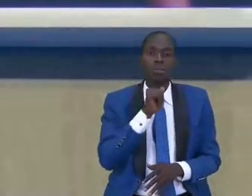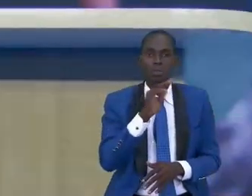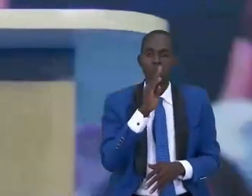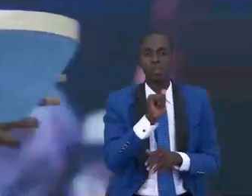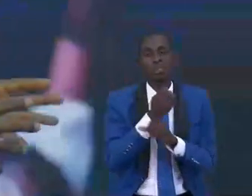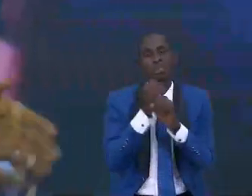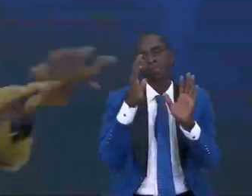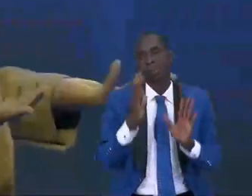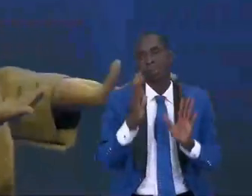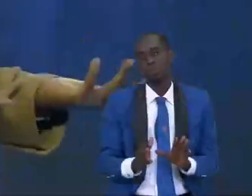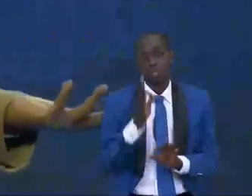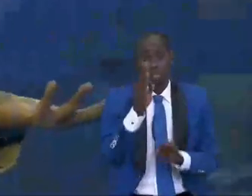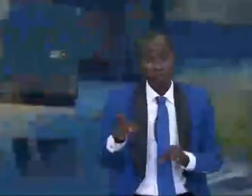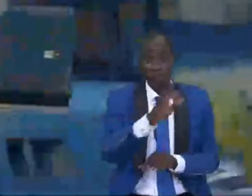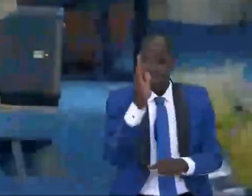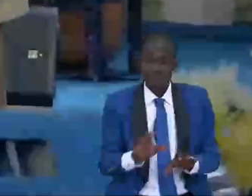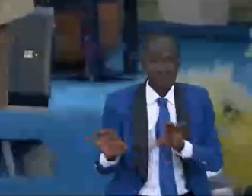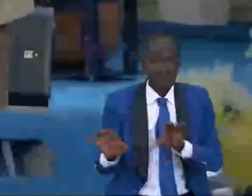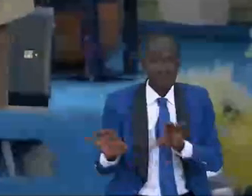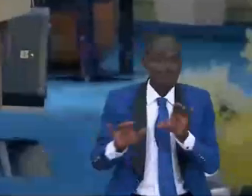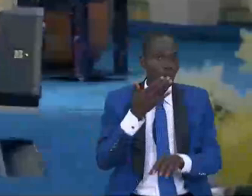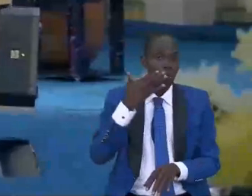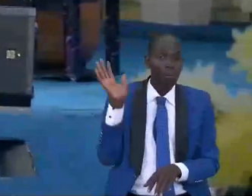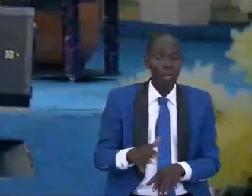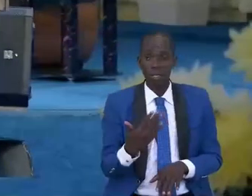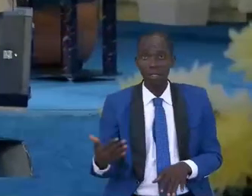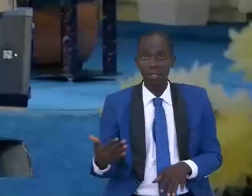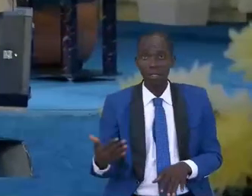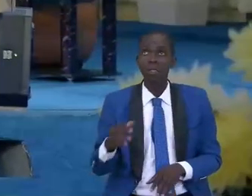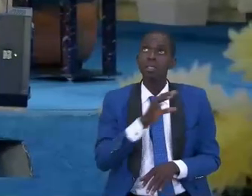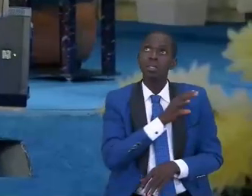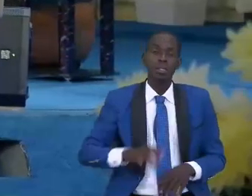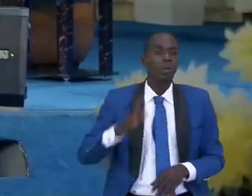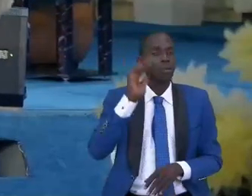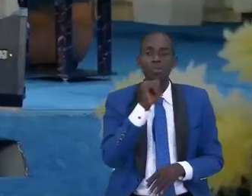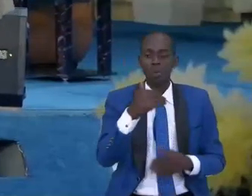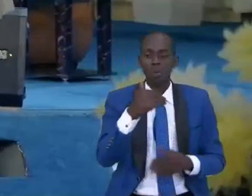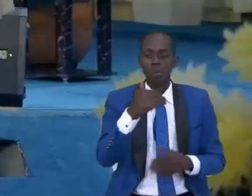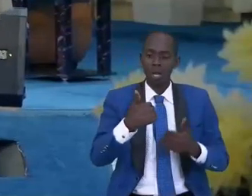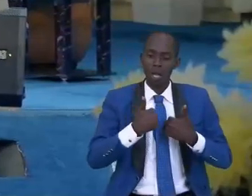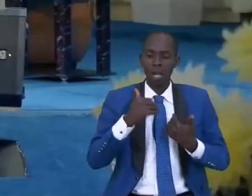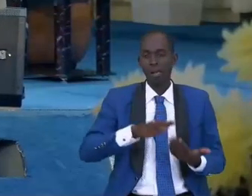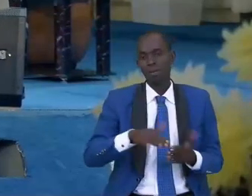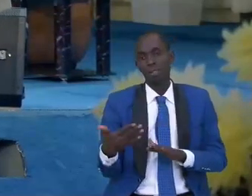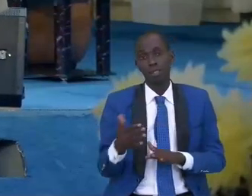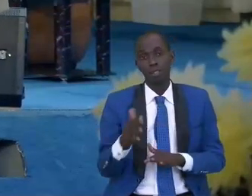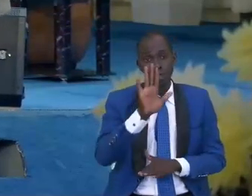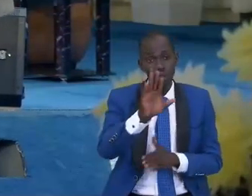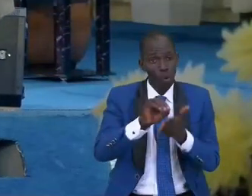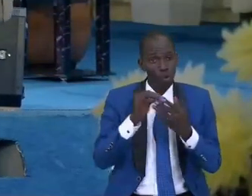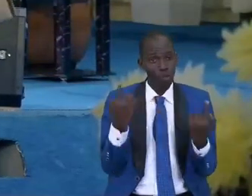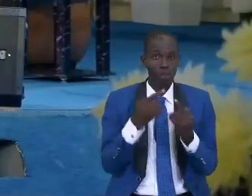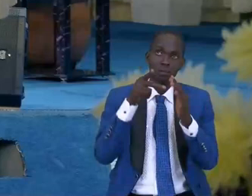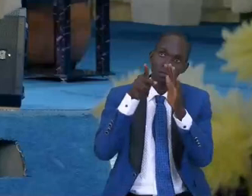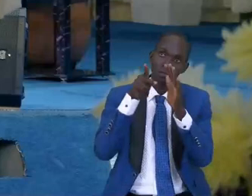sauveur. Si tu n'as pas fait le mal, Christ, si tu n'avais pas fait le mal, Christ ne serait pas mort. Tes péchés